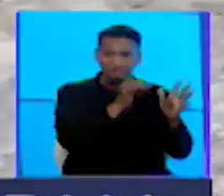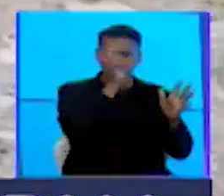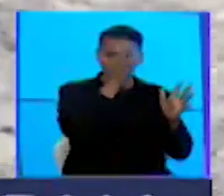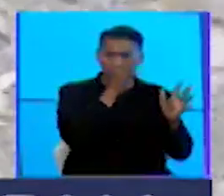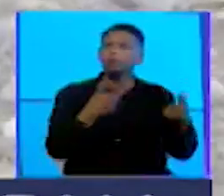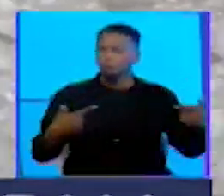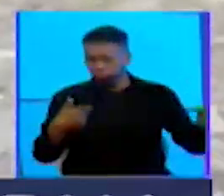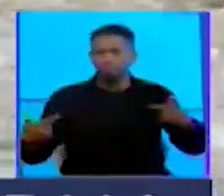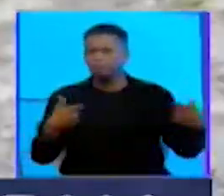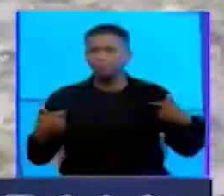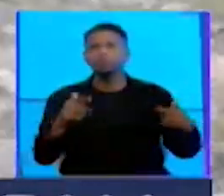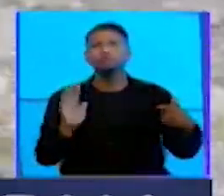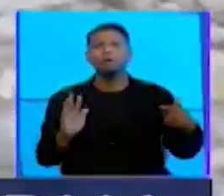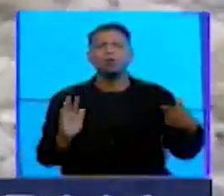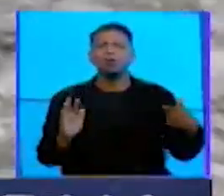jam dengan KKB.